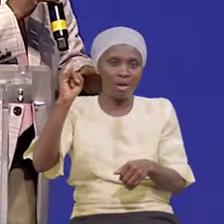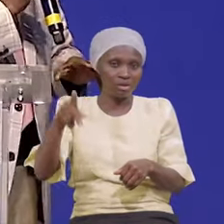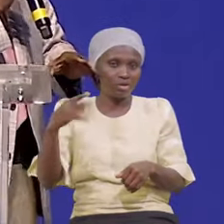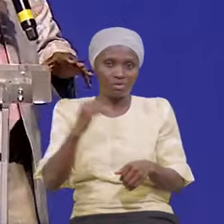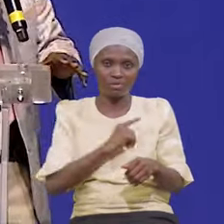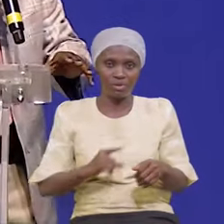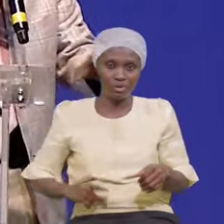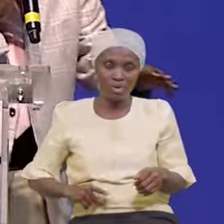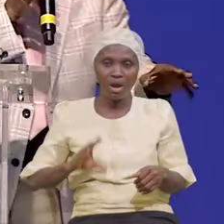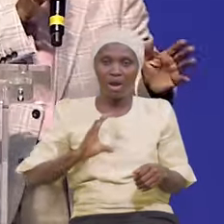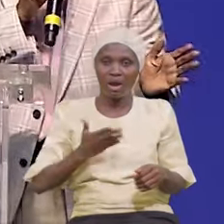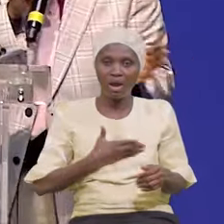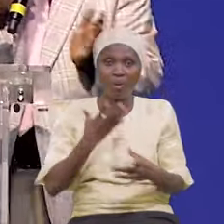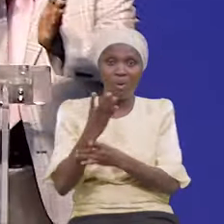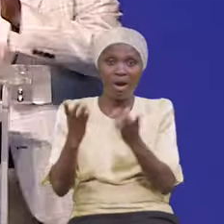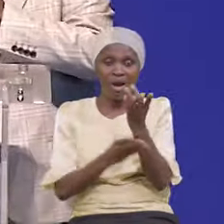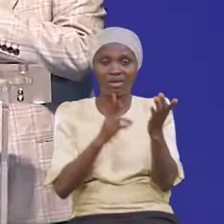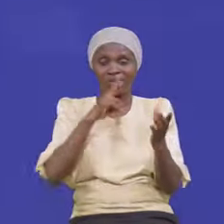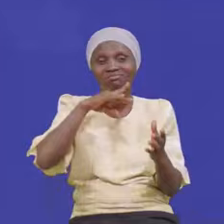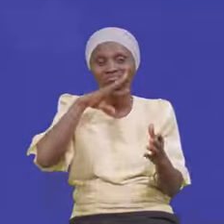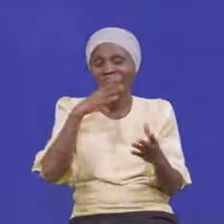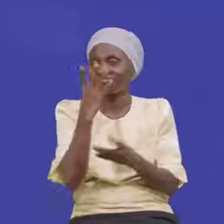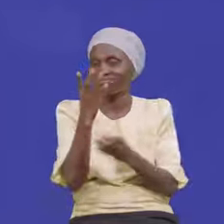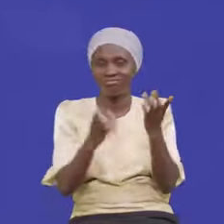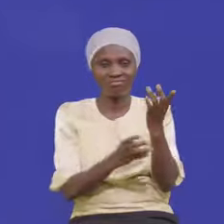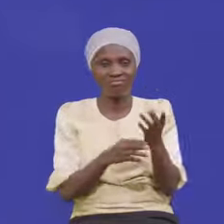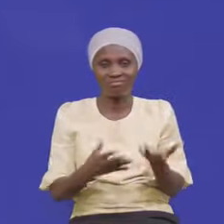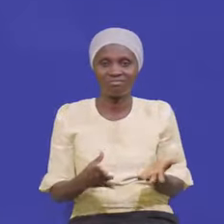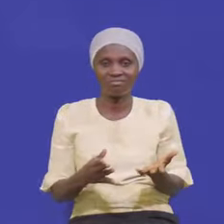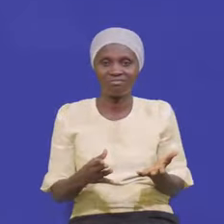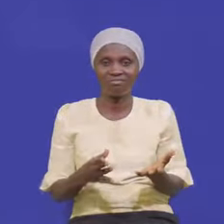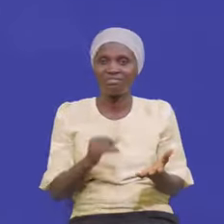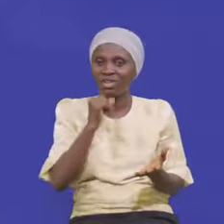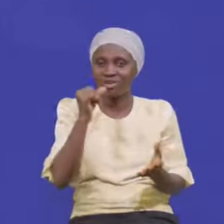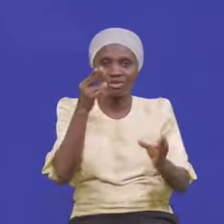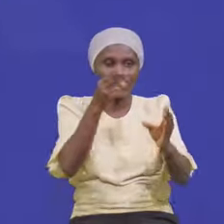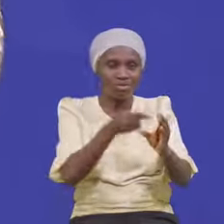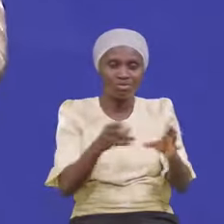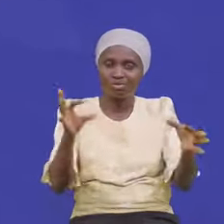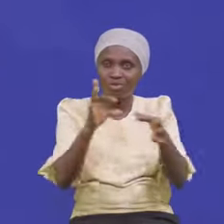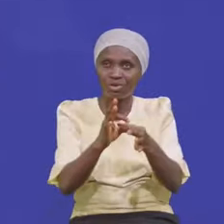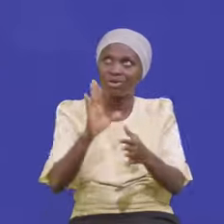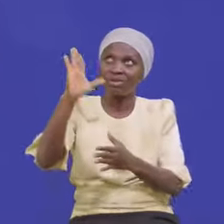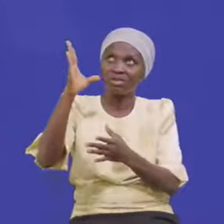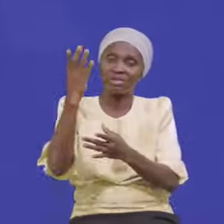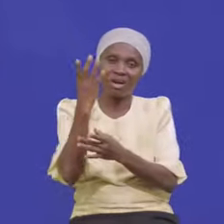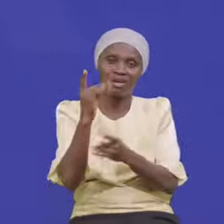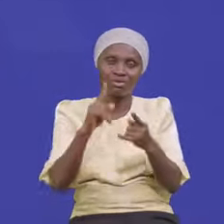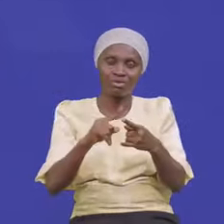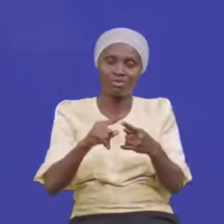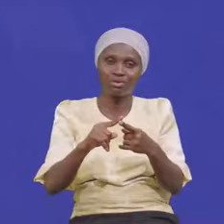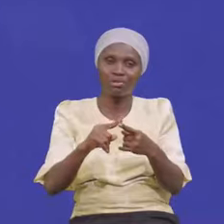are puny hands, are dirty hands, did not join his hand to transform us. మన చేతులు